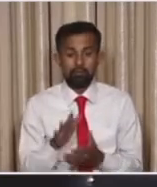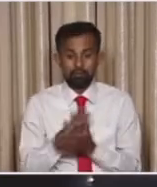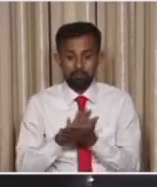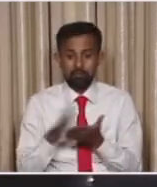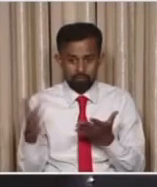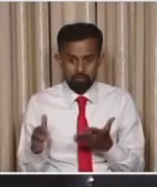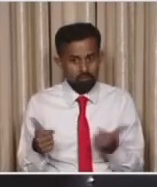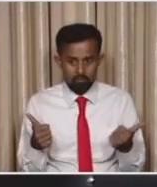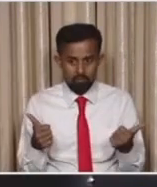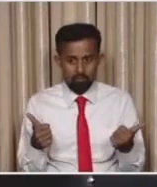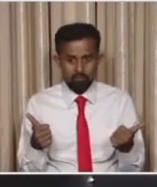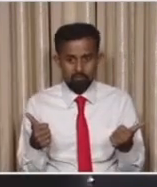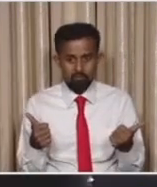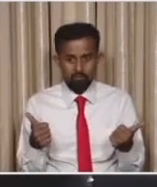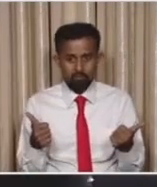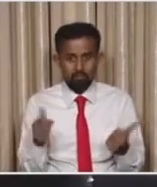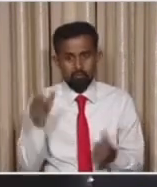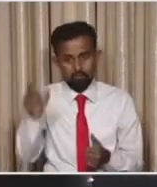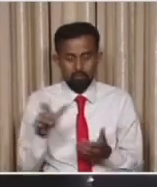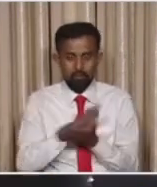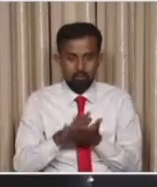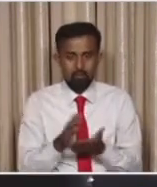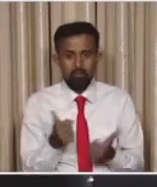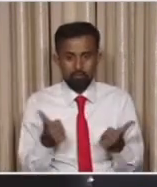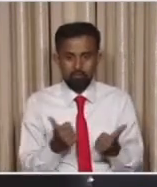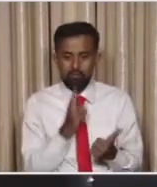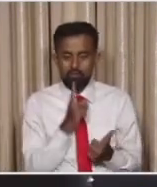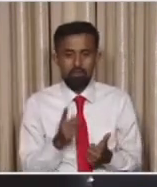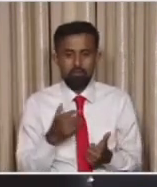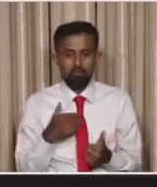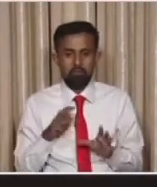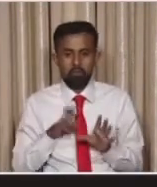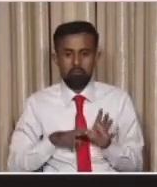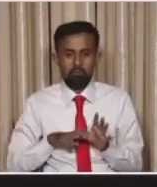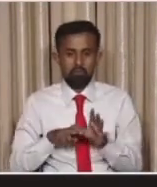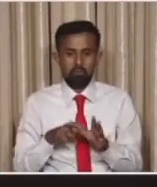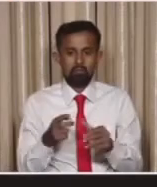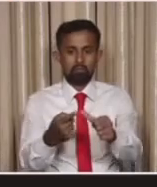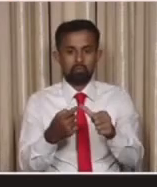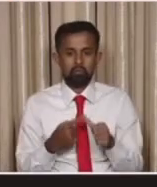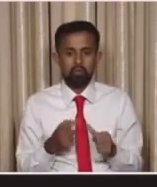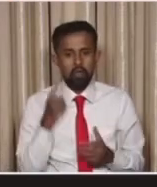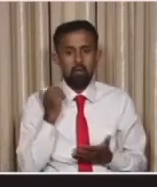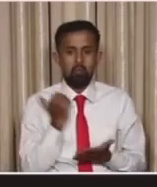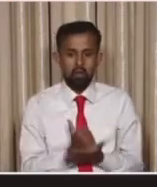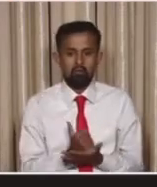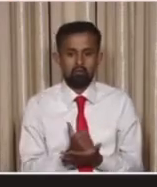තිබුණා. හරිනේ? එතුම මම නිවැරදි කරලා තිබුණා. මෙතන මට මේ පුතුවේ ඉඳලා ඔබතුමාගේ ප්‍රශ්න වලට උත්තර දෙන්න